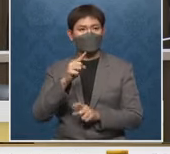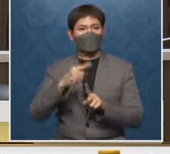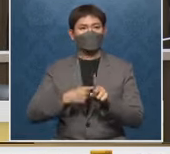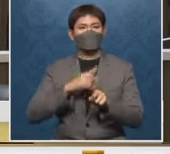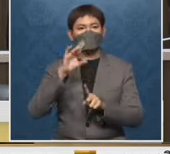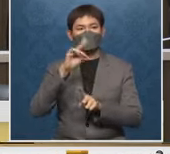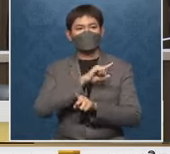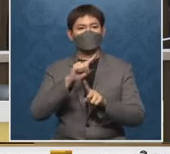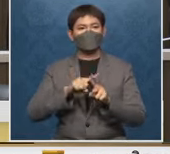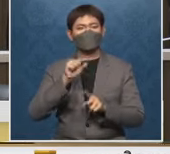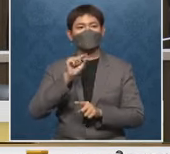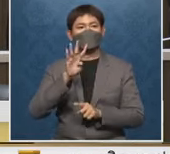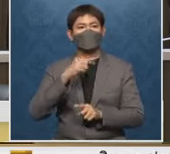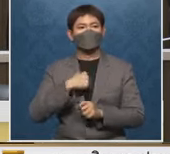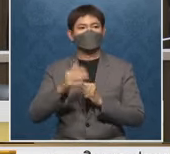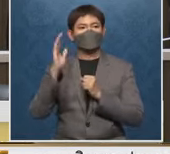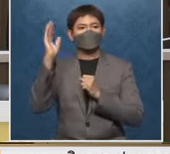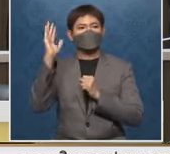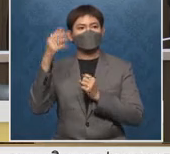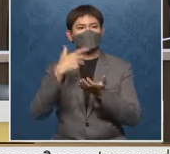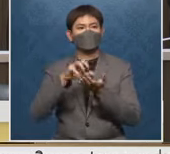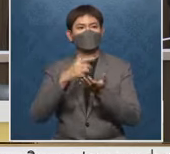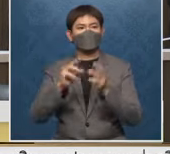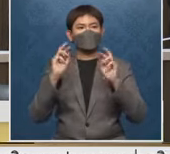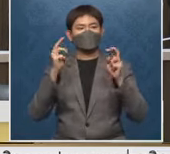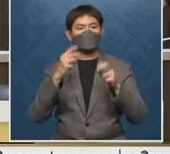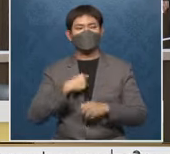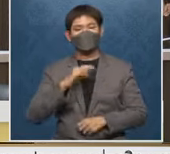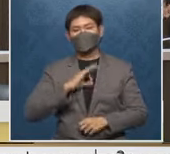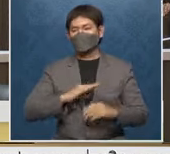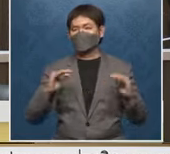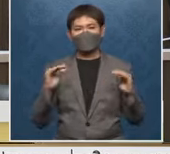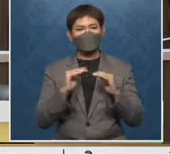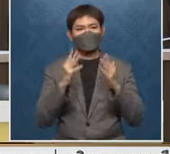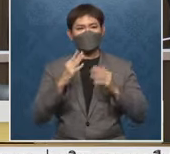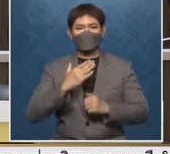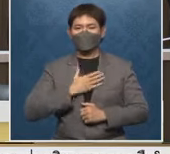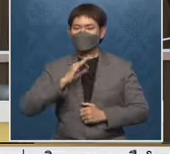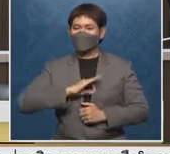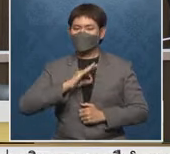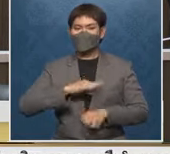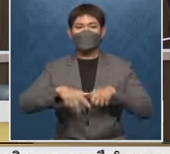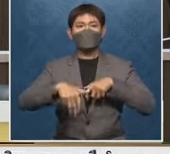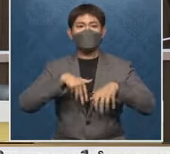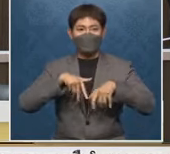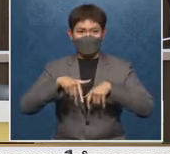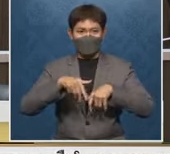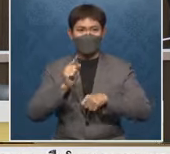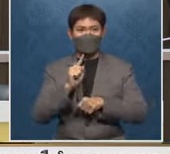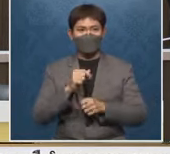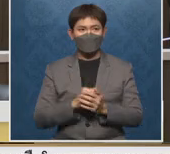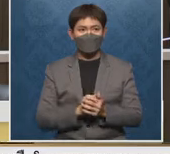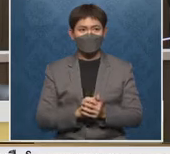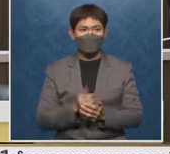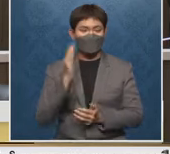คมดิฉันได้หารือถึงความไม่เป็นธรรมในความรู้สึกของชาวบ้านกรณีนายอับดุลลอฮ์อี